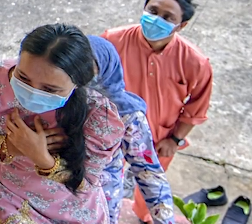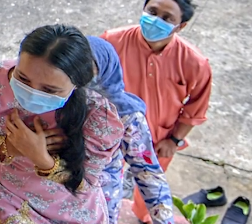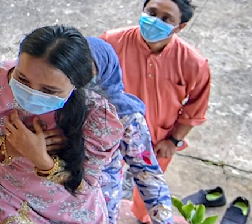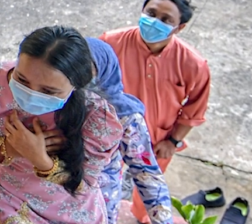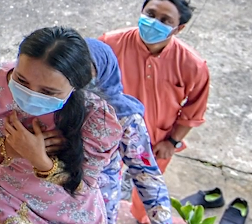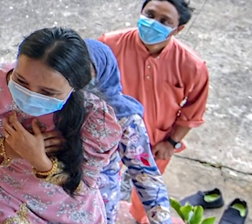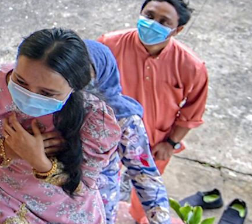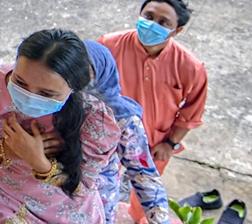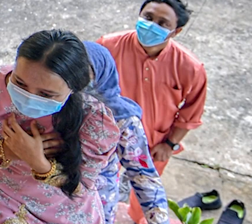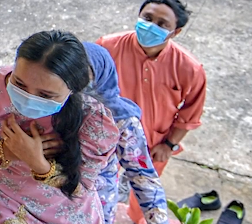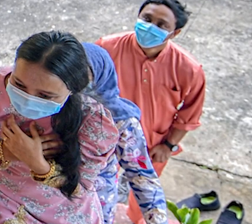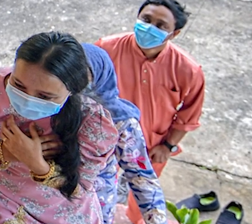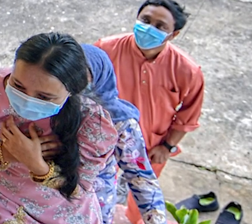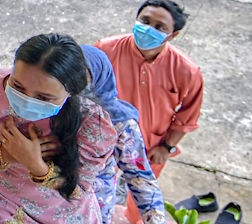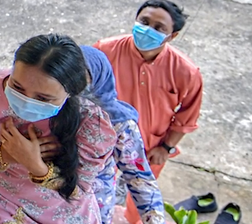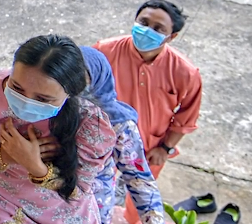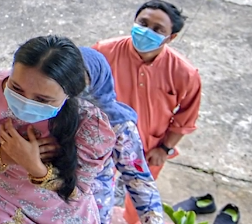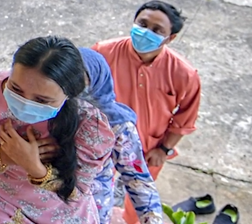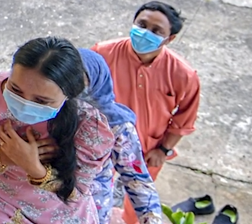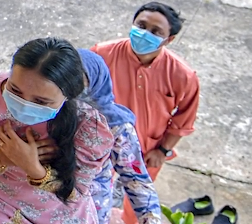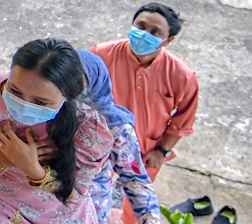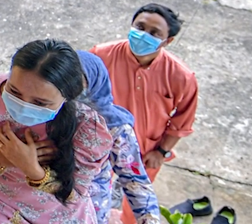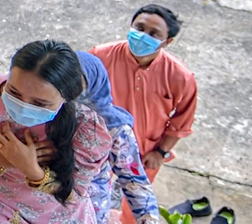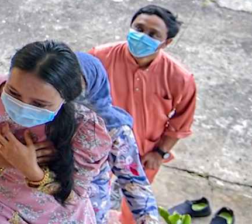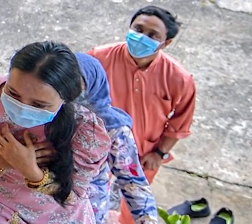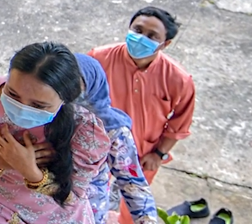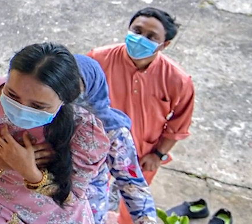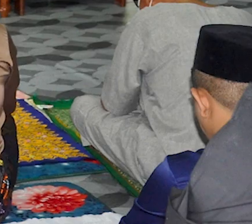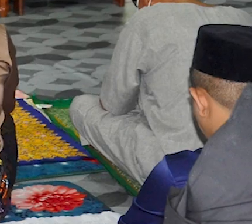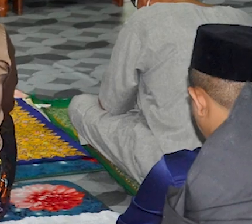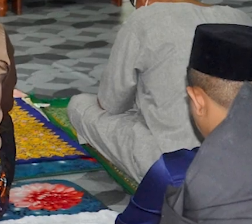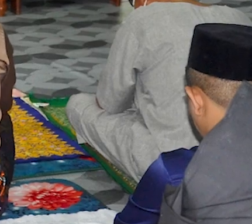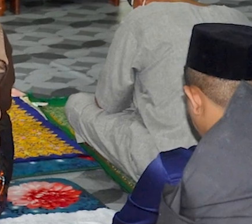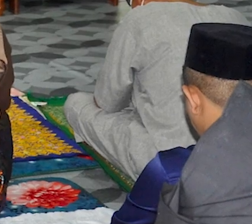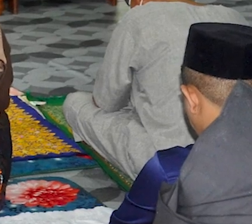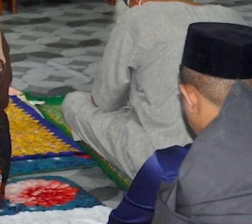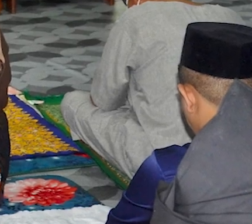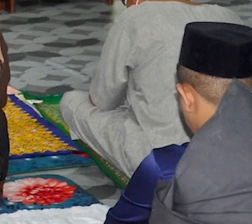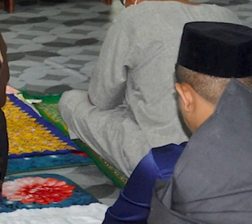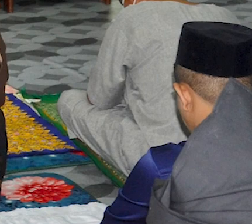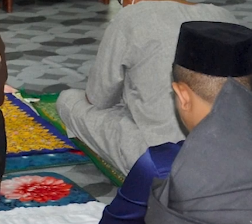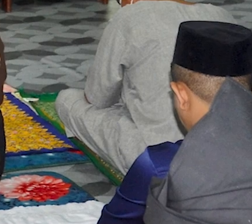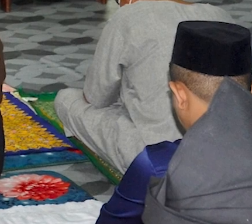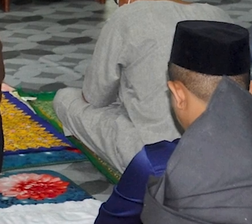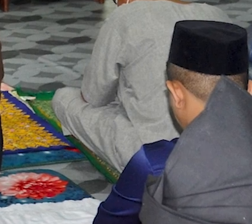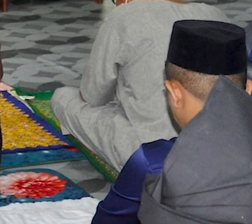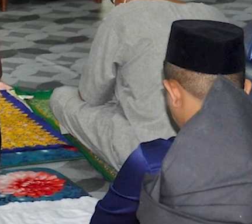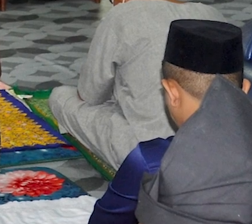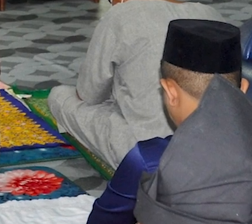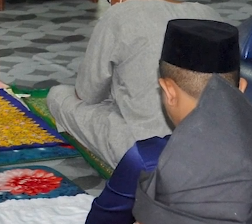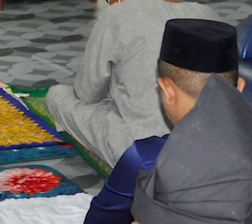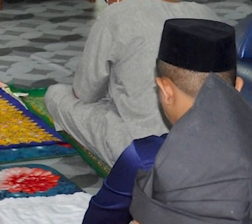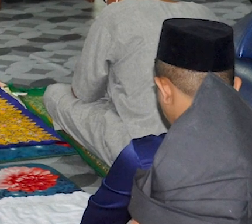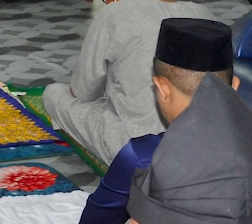tentulah mungkin kurang daripada jumlah yang kecil pundak Benarkah dulu dan kalau boleh tak perlulah